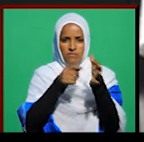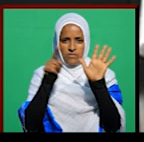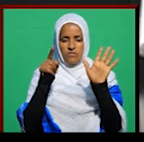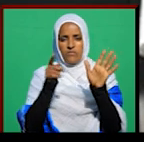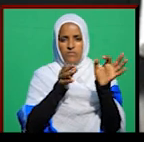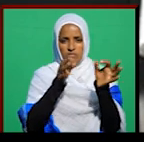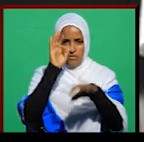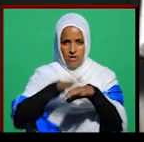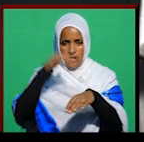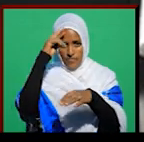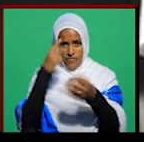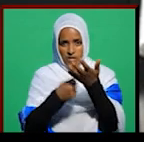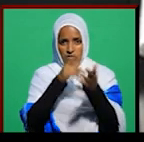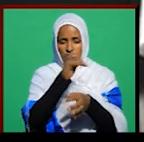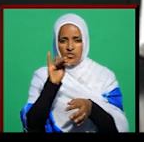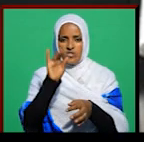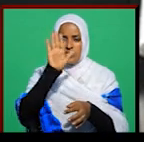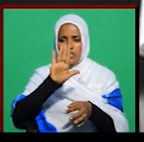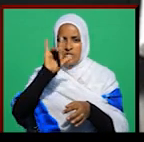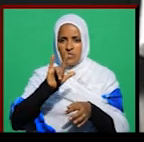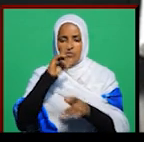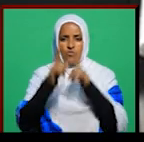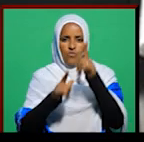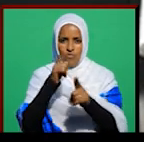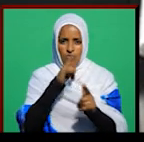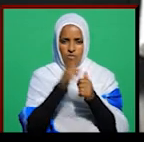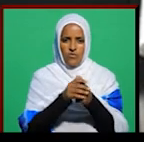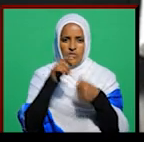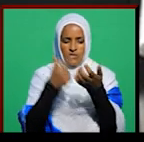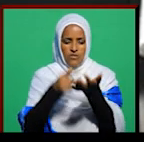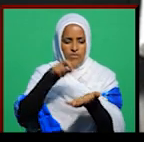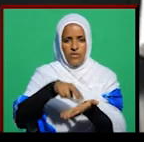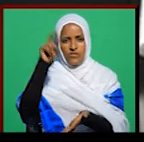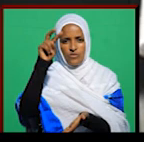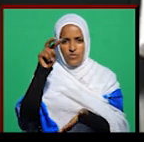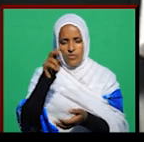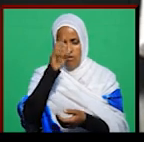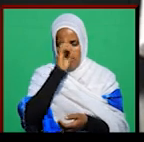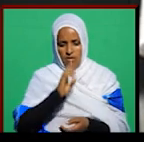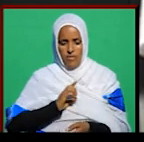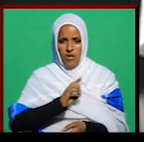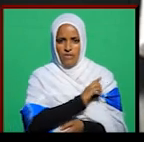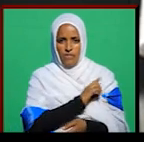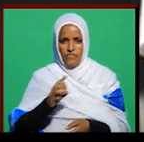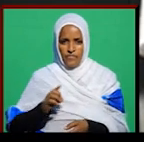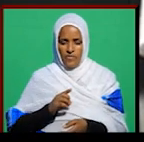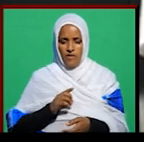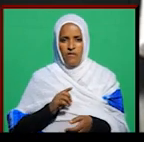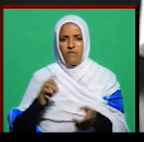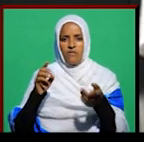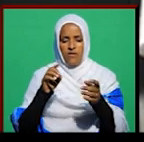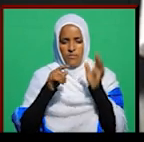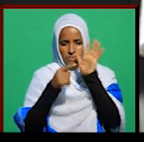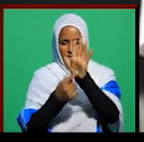እየጠቅለል ስለሚጠራ ነው እንጂ ማእተብ ነው። የግዕዝ ቃል ነው። መነሻ ግሱም አማእተበ፣ አማተበ፣